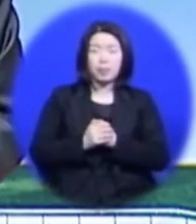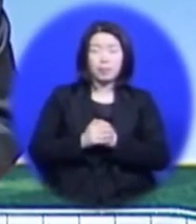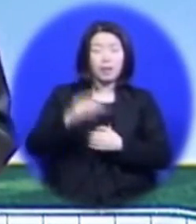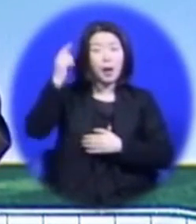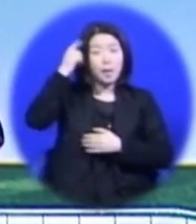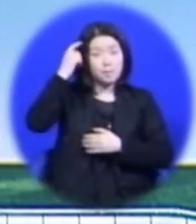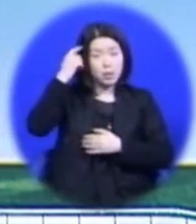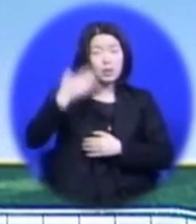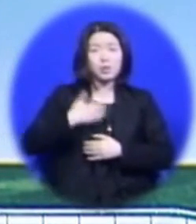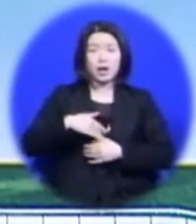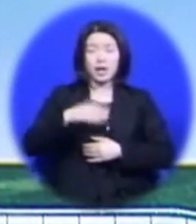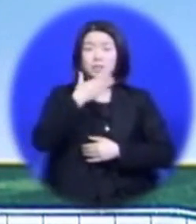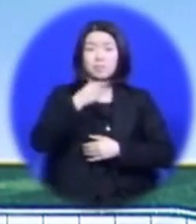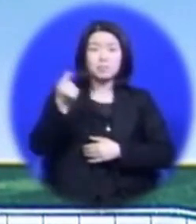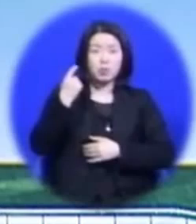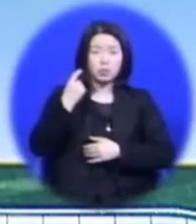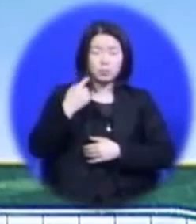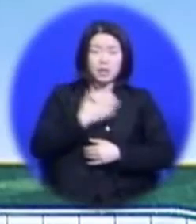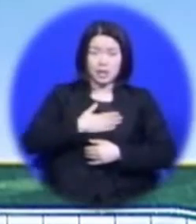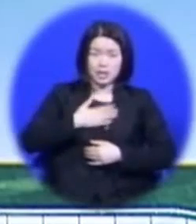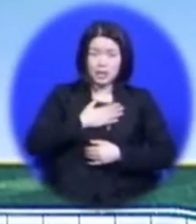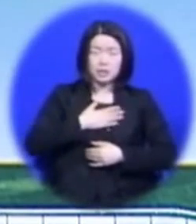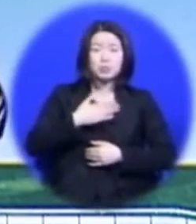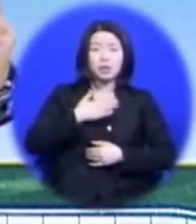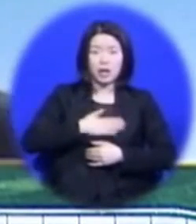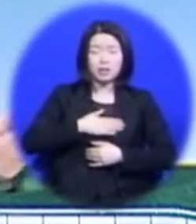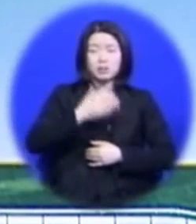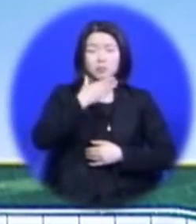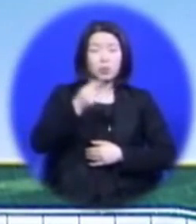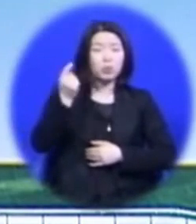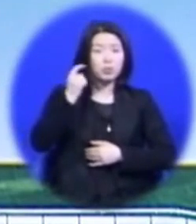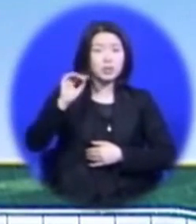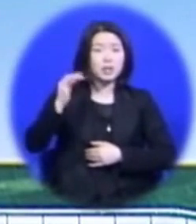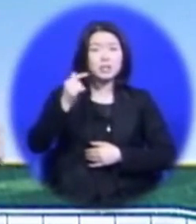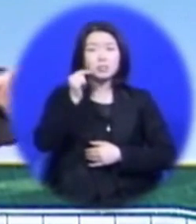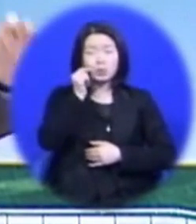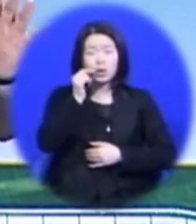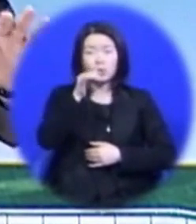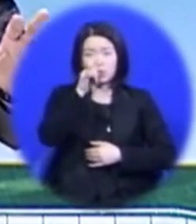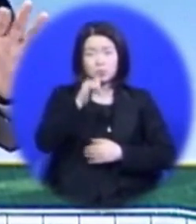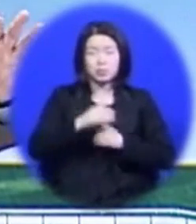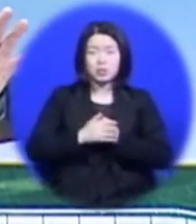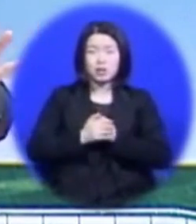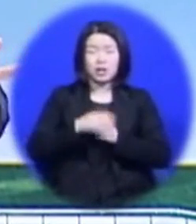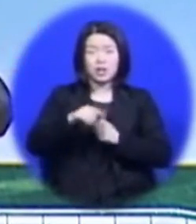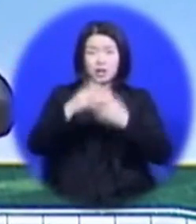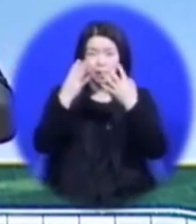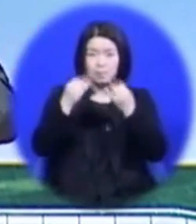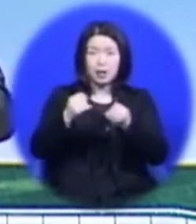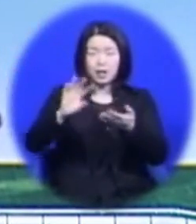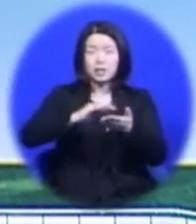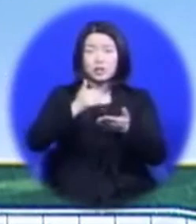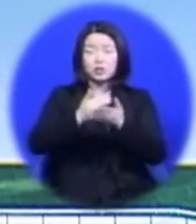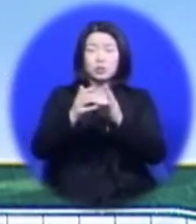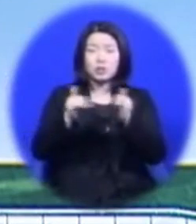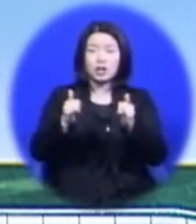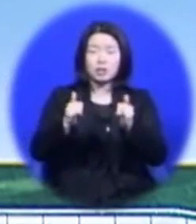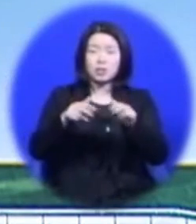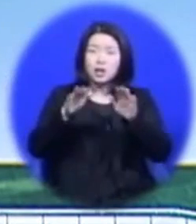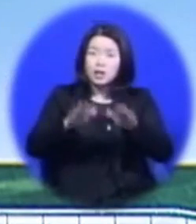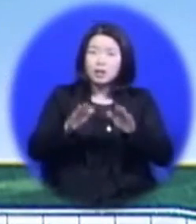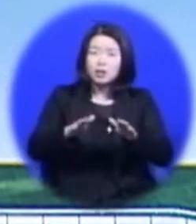머리로 아는 복음이 가슴으로 아는 복음이 되지 못하고 있는 거죠. 이것이 많은 그리스도인들이 지금 현재 처해